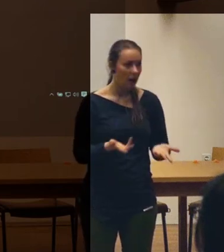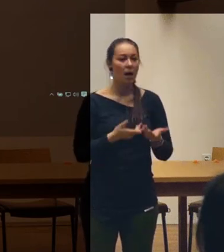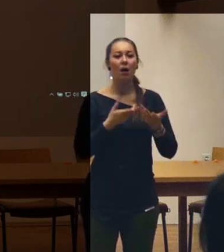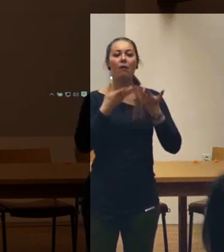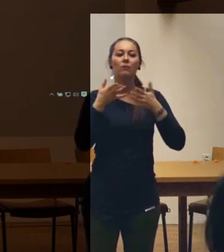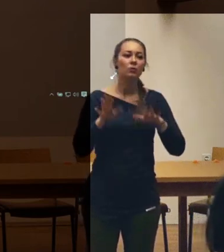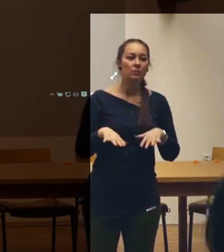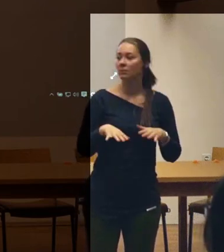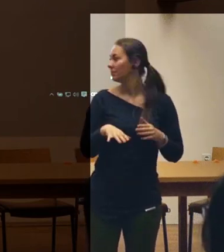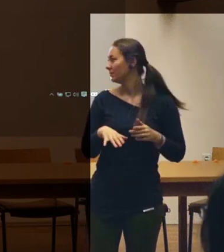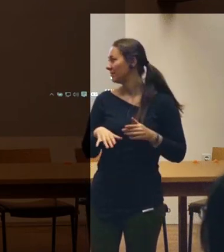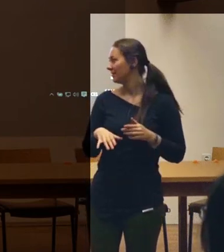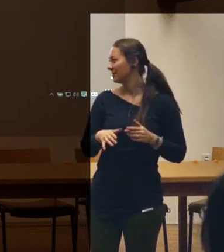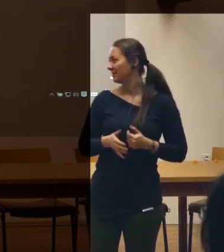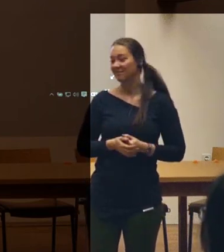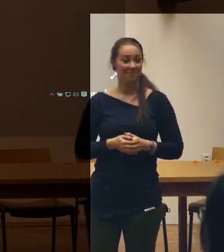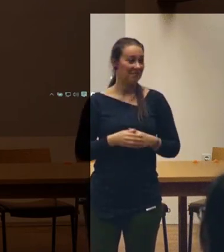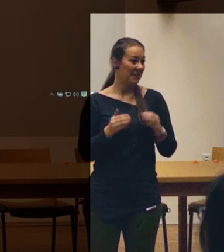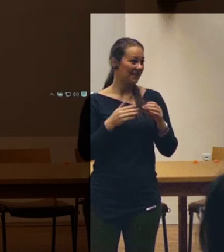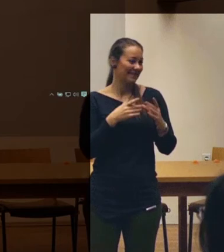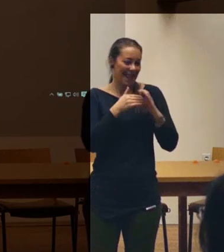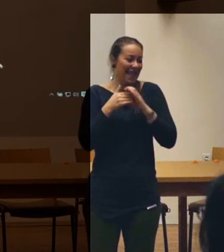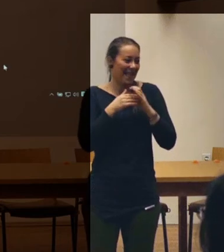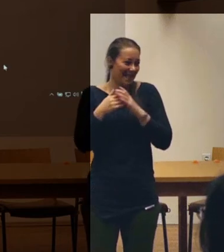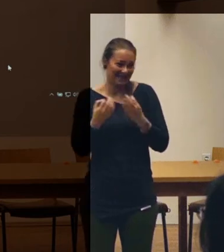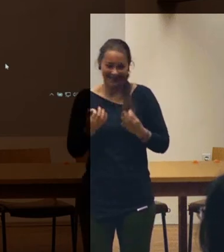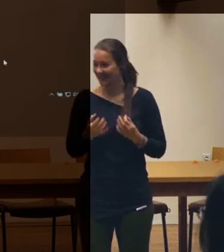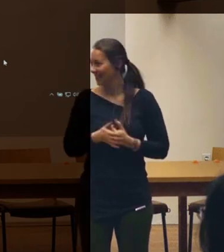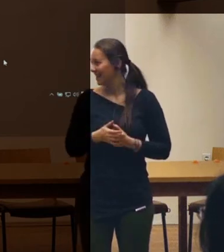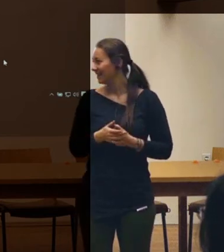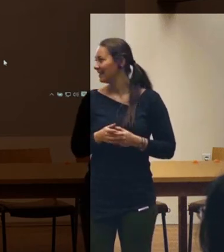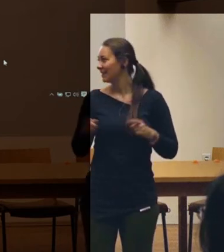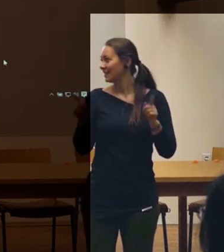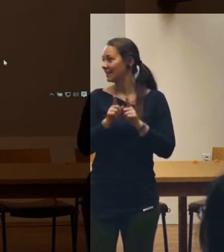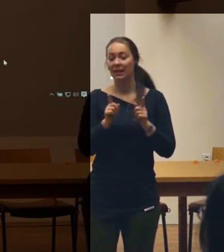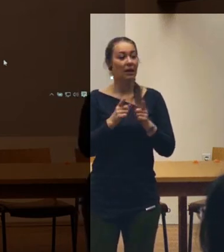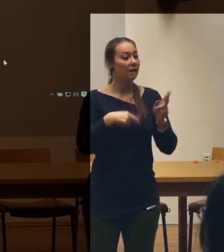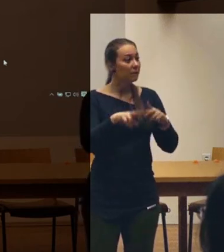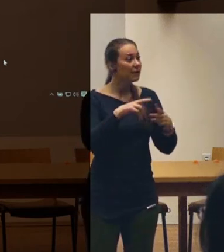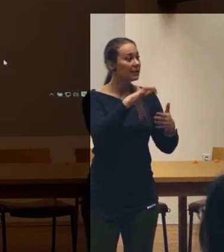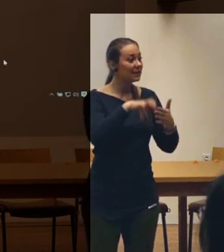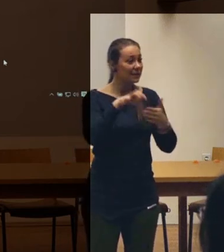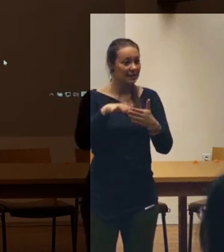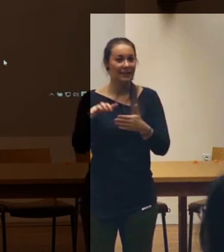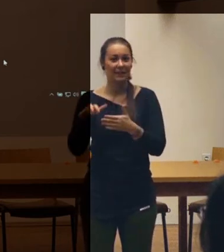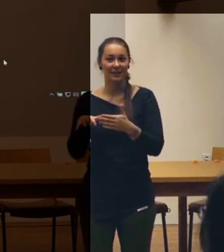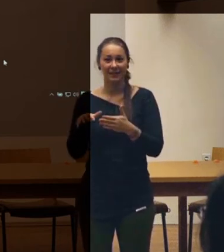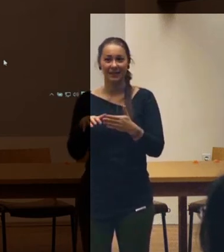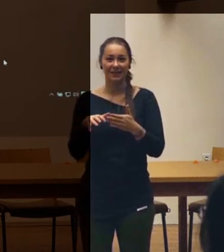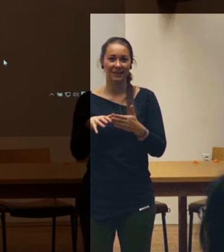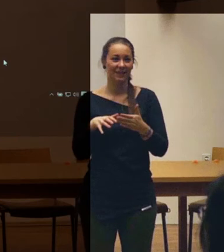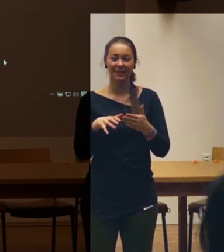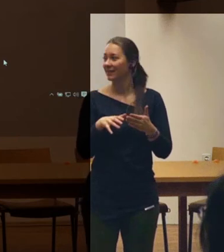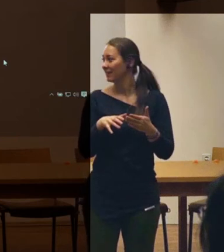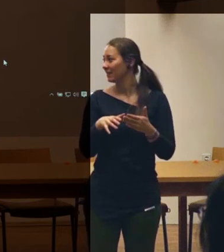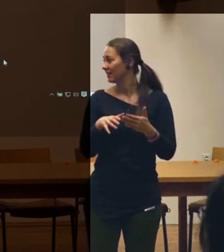nejakým iným spôsobom popisované. To znamená, mnoho ľudí, ktorí vlastne